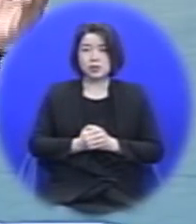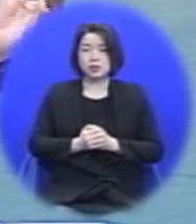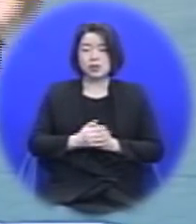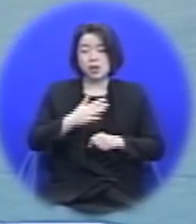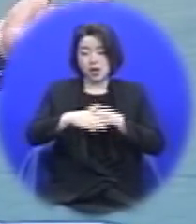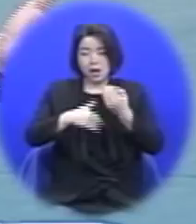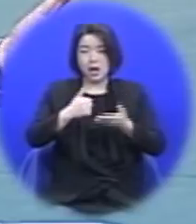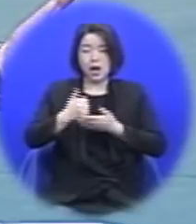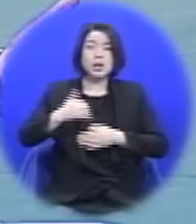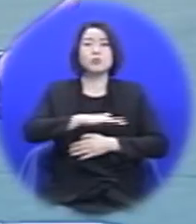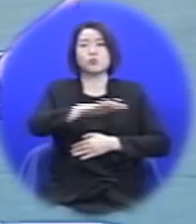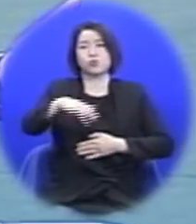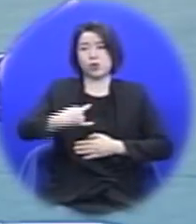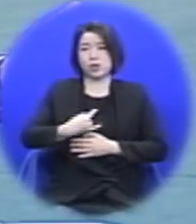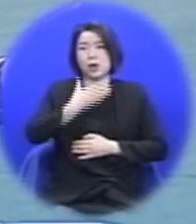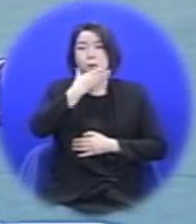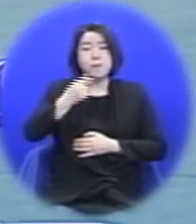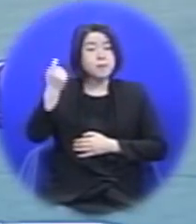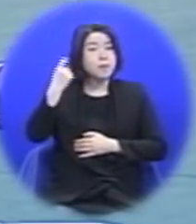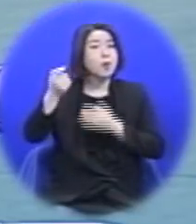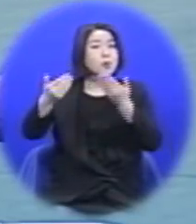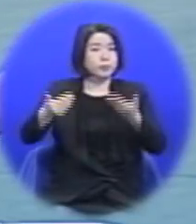하나님이 우리에게 복음을 주셨다니까.